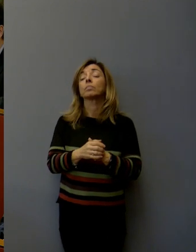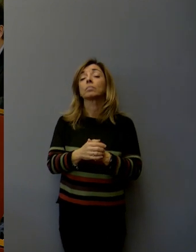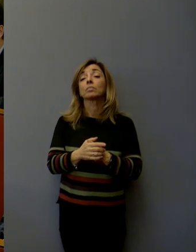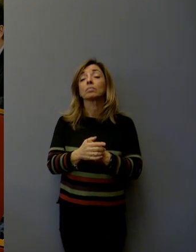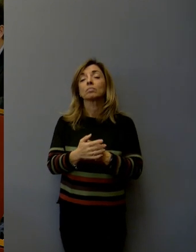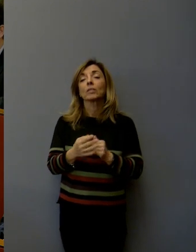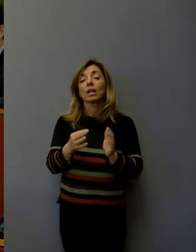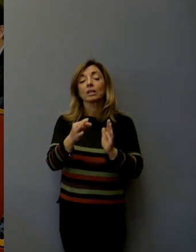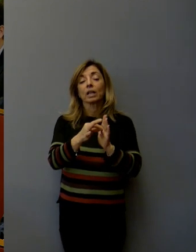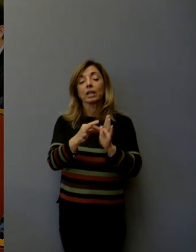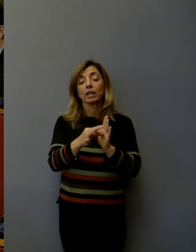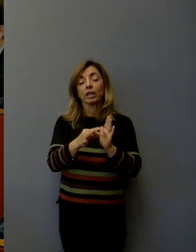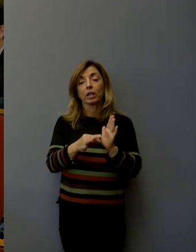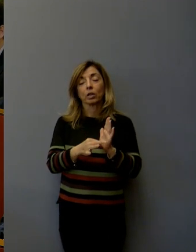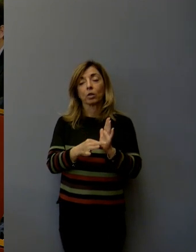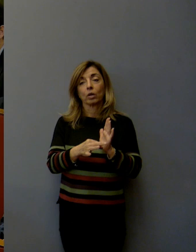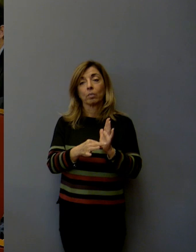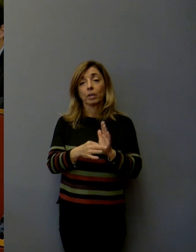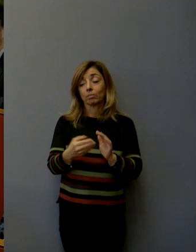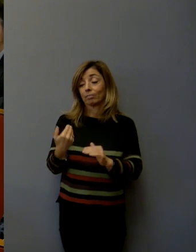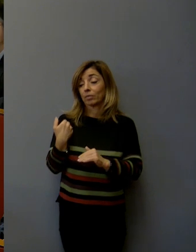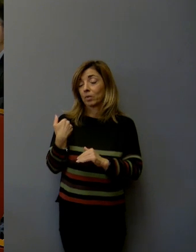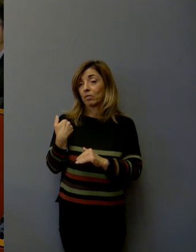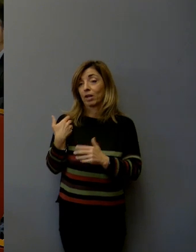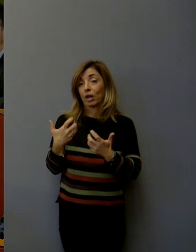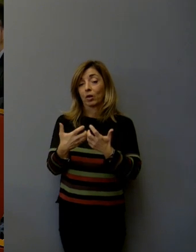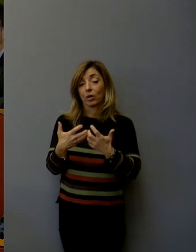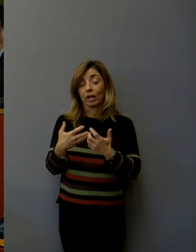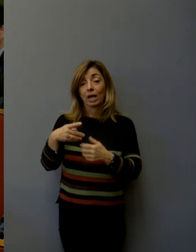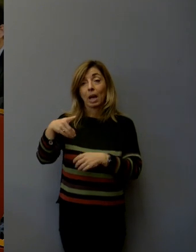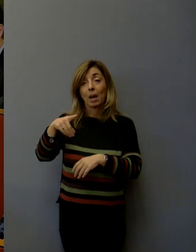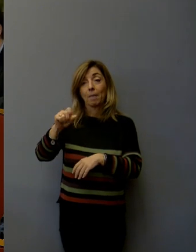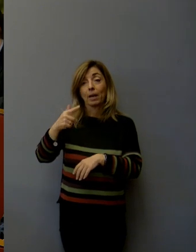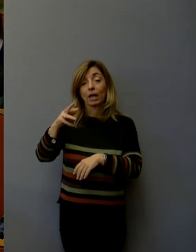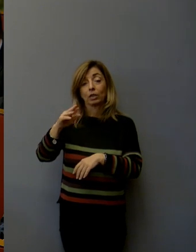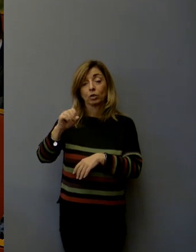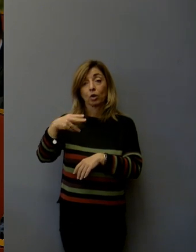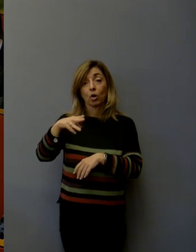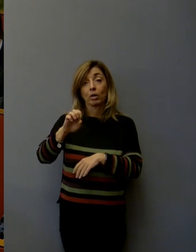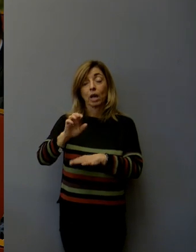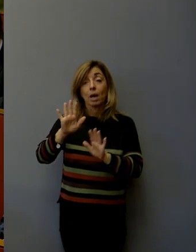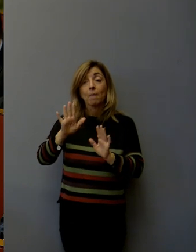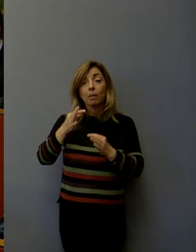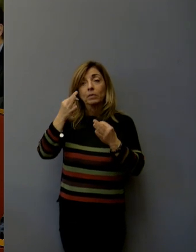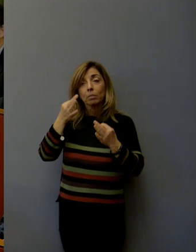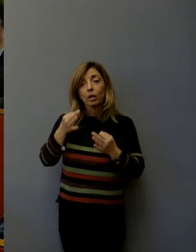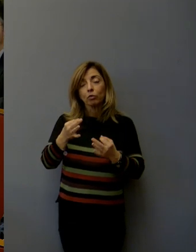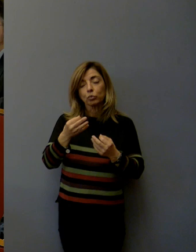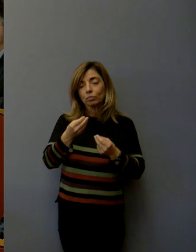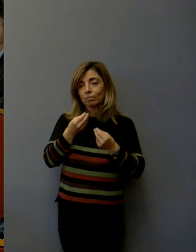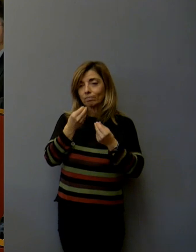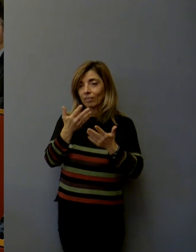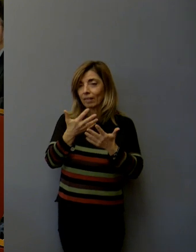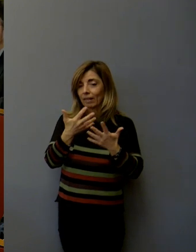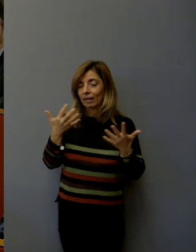regolamento era lo stesso che ha fatto oro ora il collega patrone però mi sembra giusto sottolinearlo non